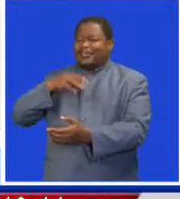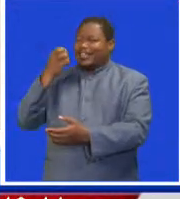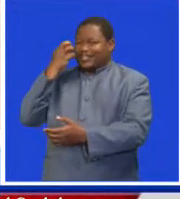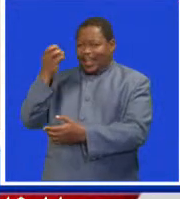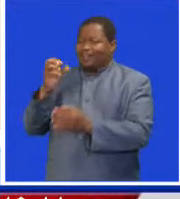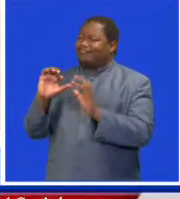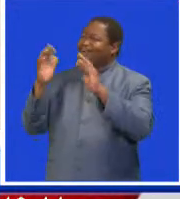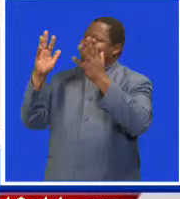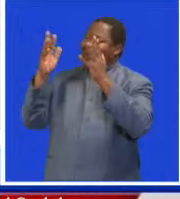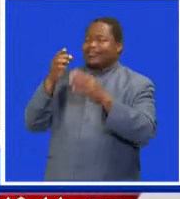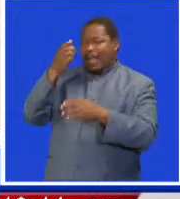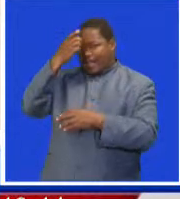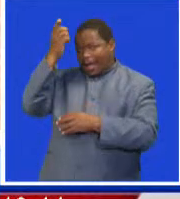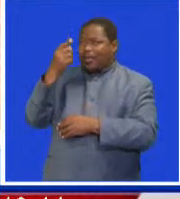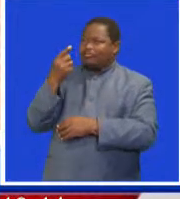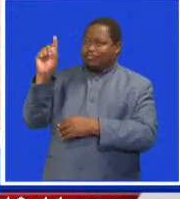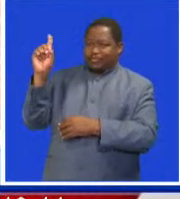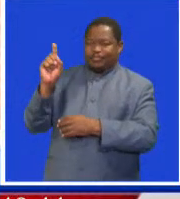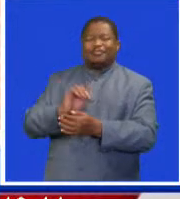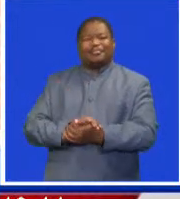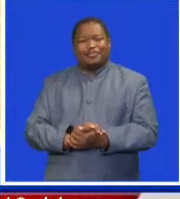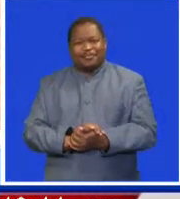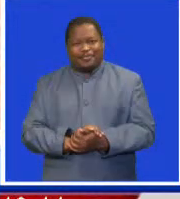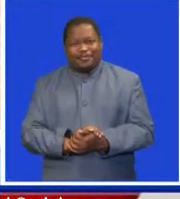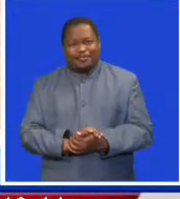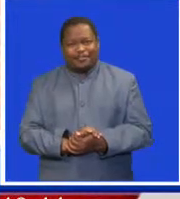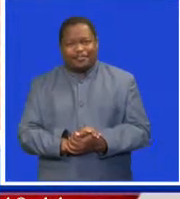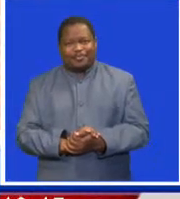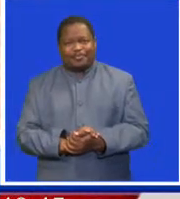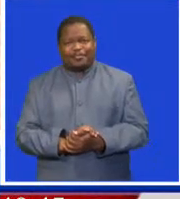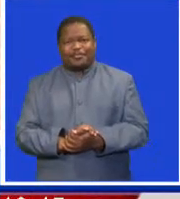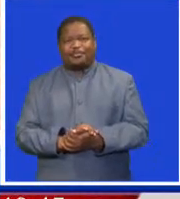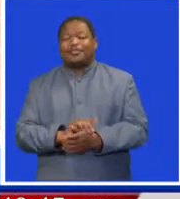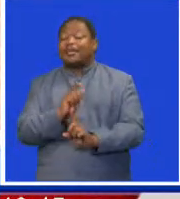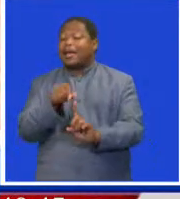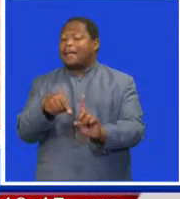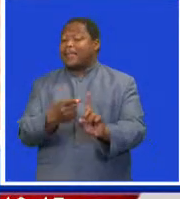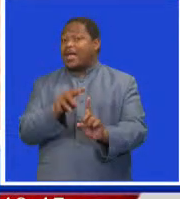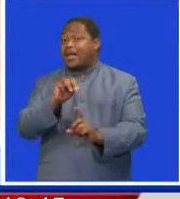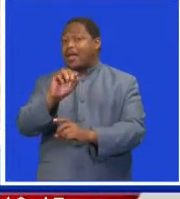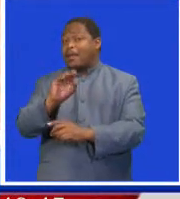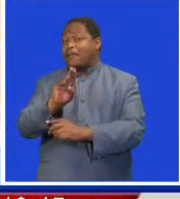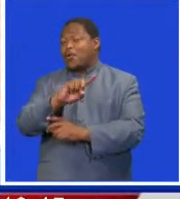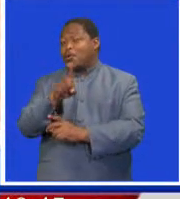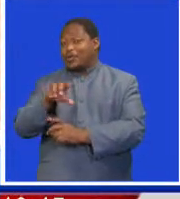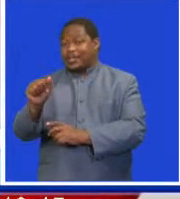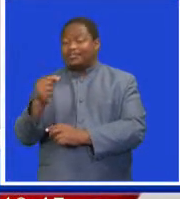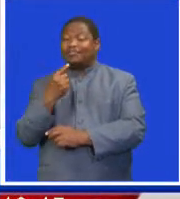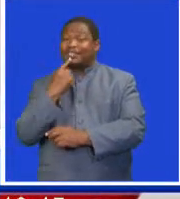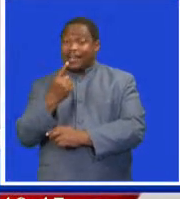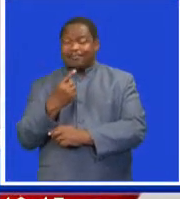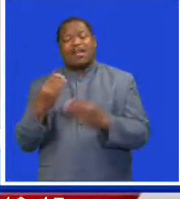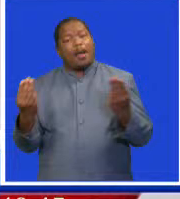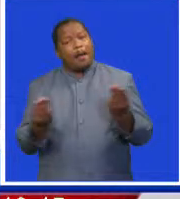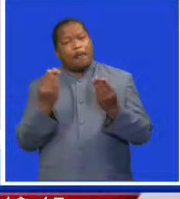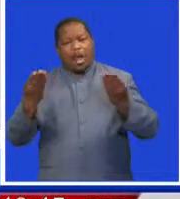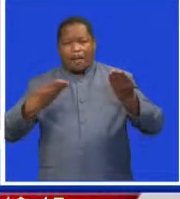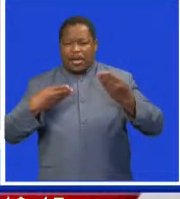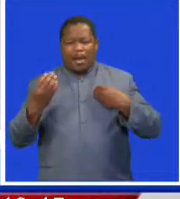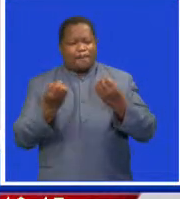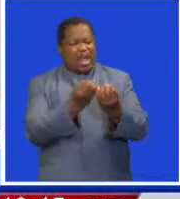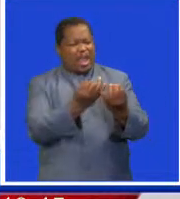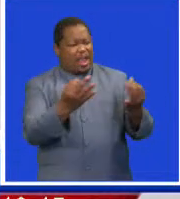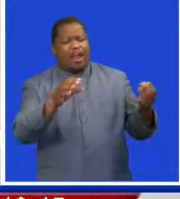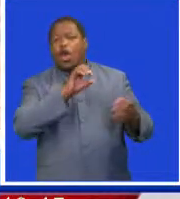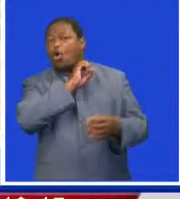labaningi bakhale kakhulu ngayo Mabuza uthi tinyenti tikhala lobosomabhizinisi labanato ngetimali temthelo letithathwako uthi lamanye